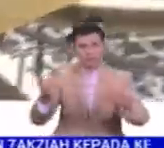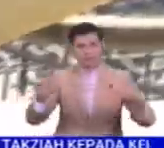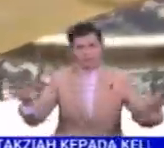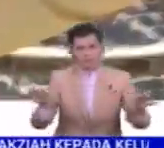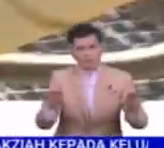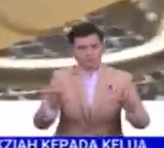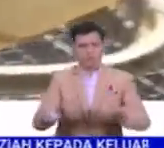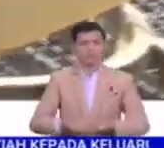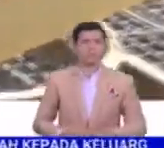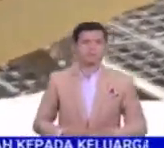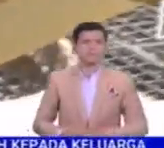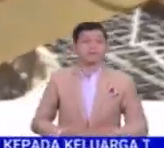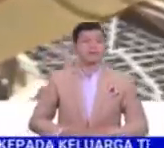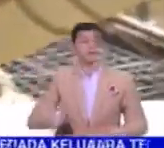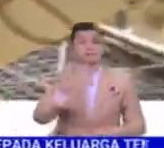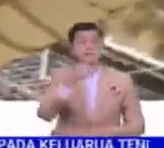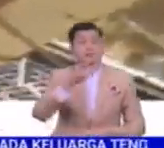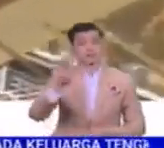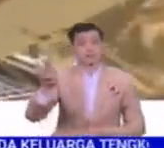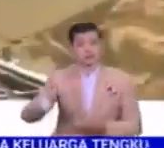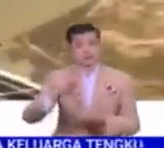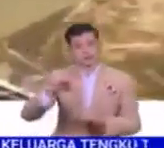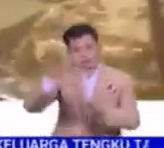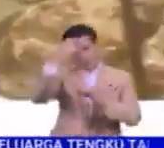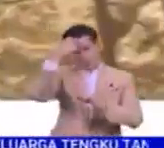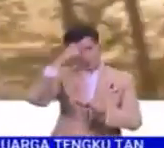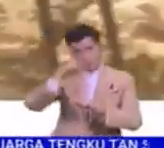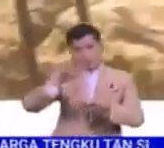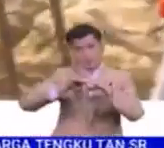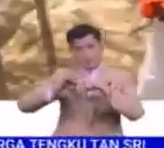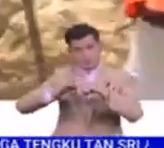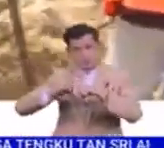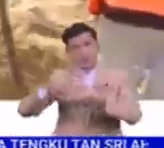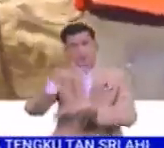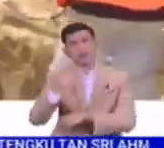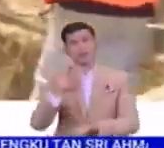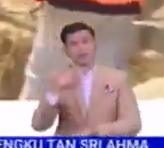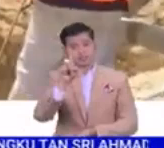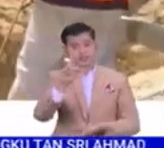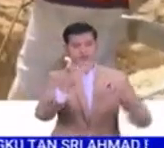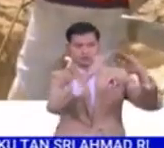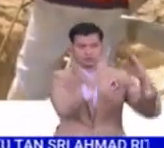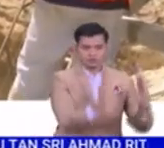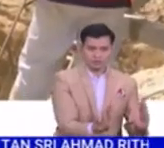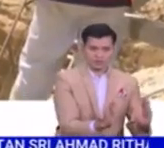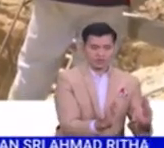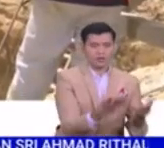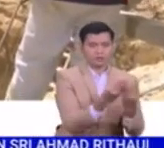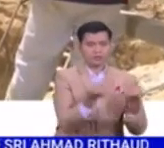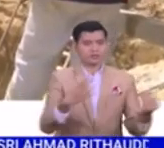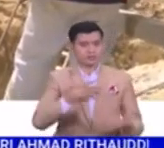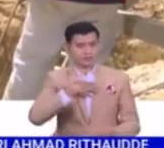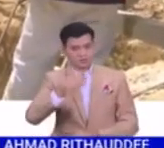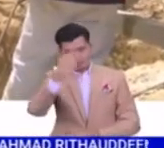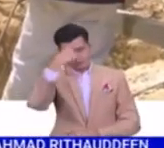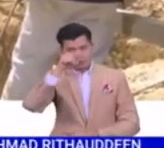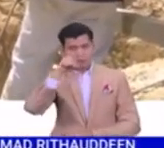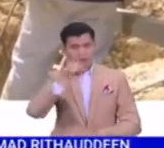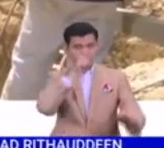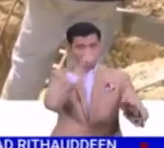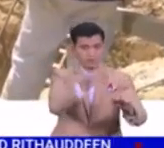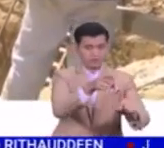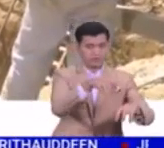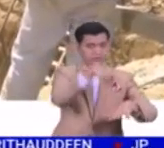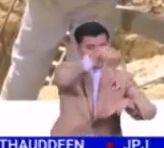berjalan. Selain di Kota Baru khusus untuk kereta api penumpang, satu lagi stesen di Jajahan Pasir Putih memfokus kepada penumpang